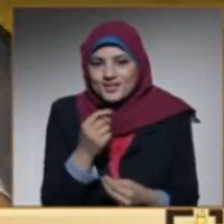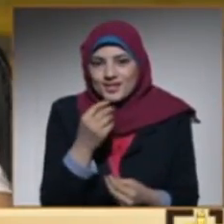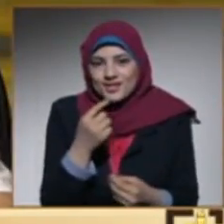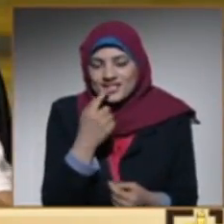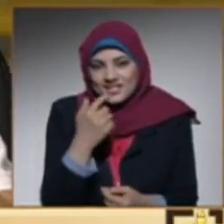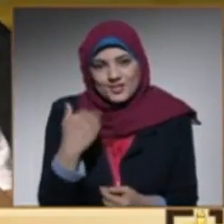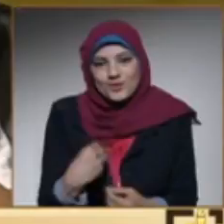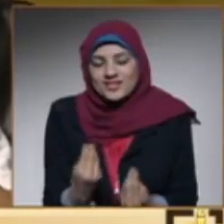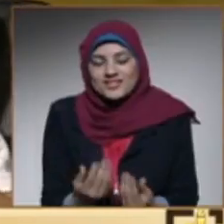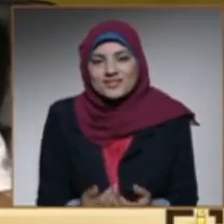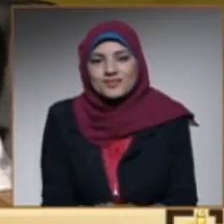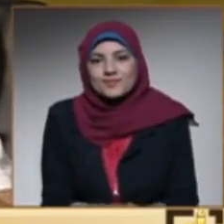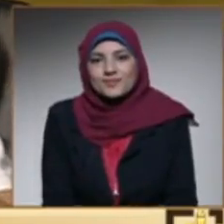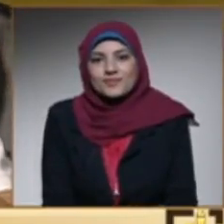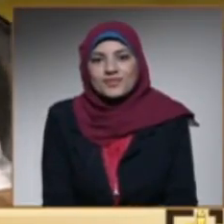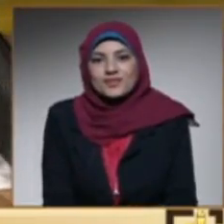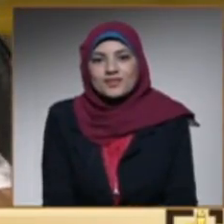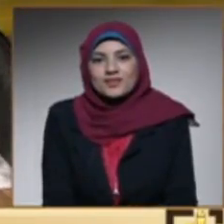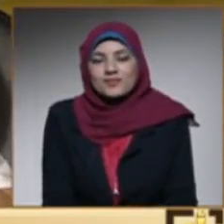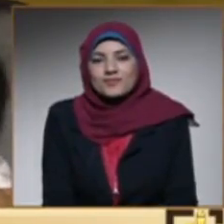تمام. انا نفسي